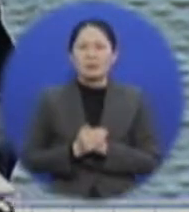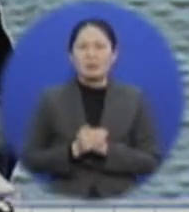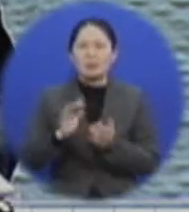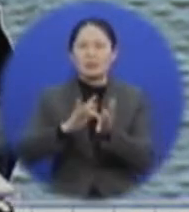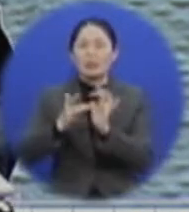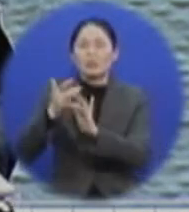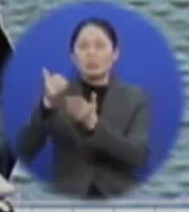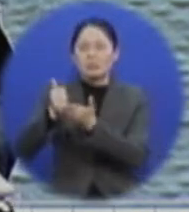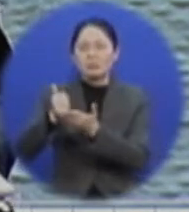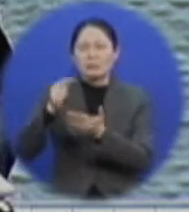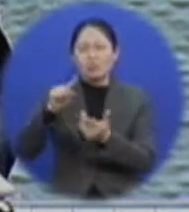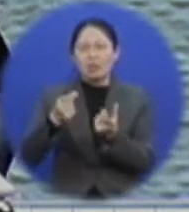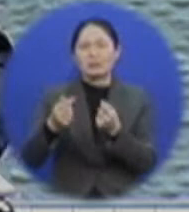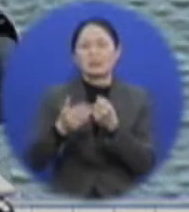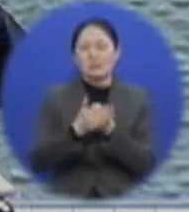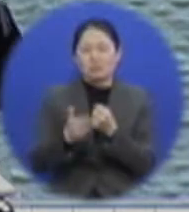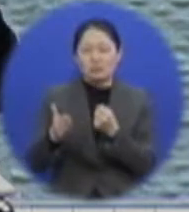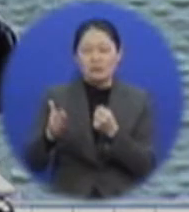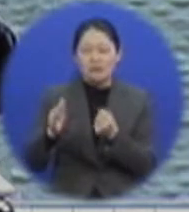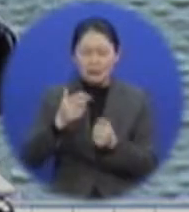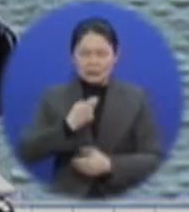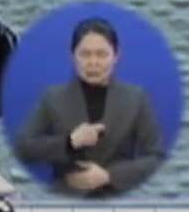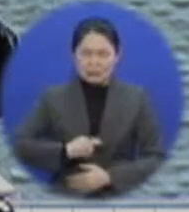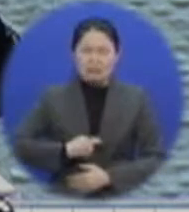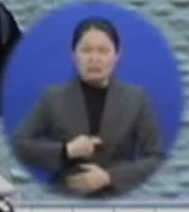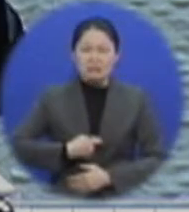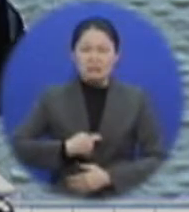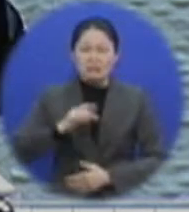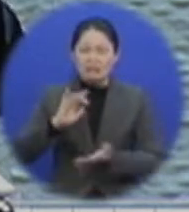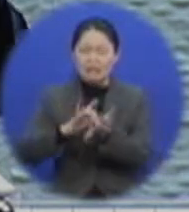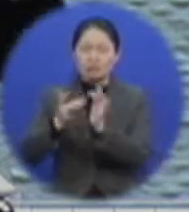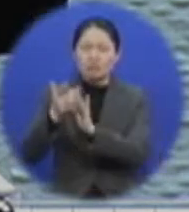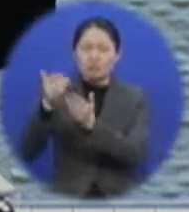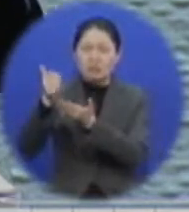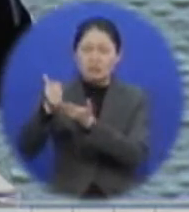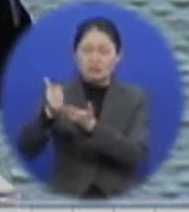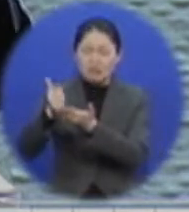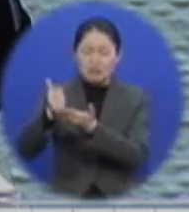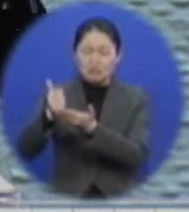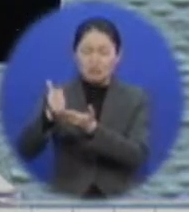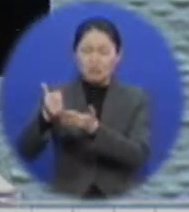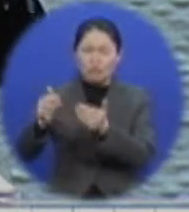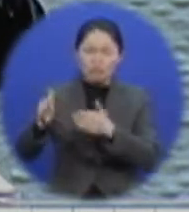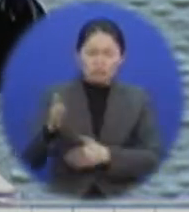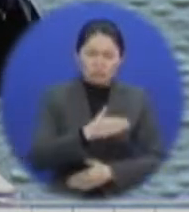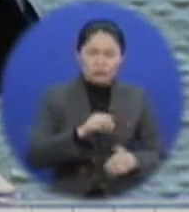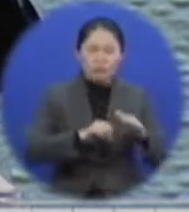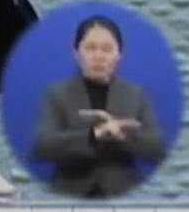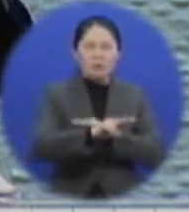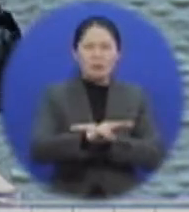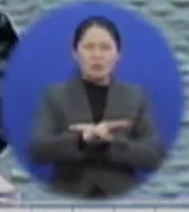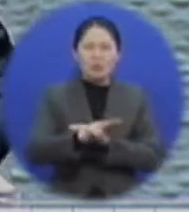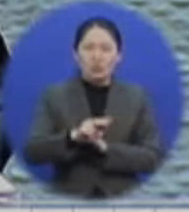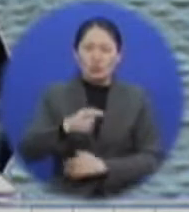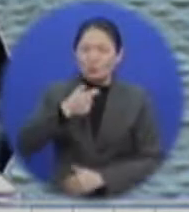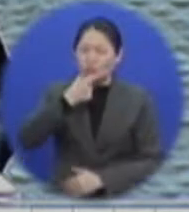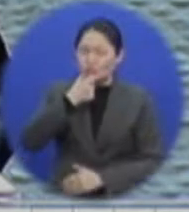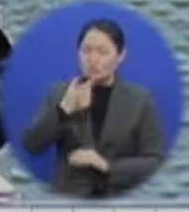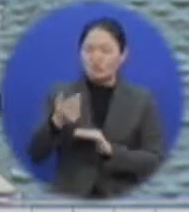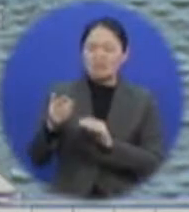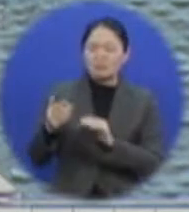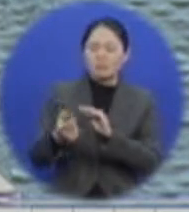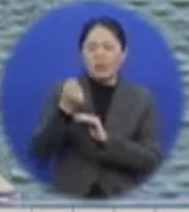예수님이 그래서 제자들이 당신을 도망가고 부인 하고 하기 바로 전에